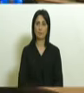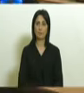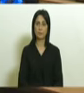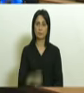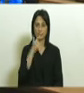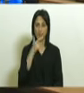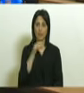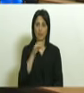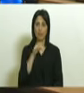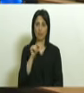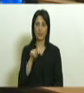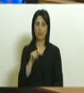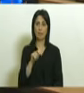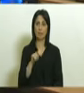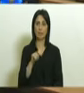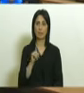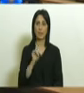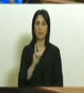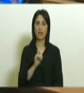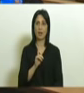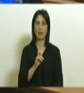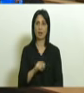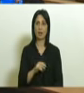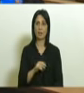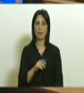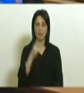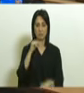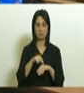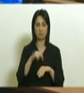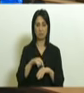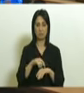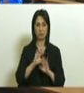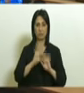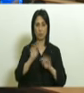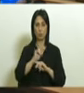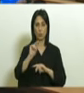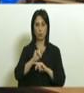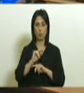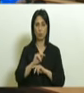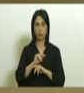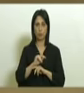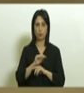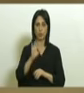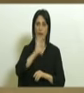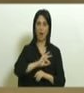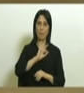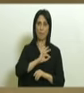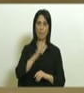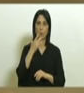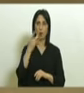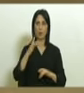ბატონო გიორგი, აქ რაღაც შევატყე, რაღაც მორალის კითხვა დაიწყეთ გამოყენებაზე